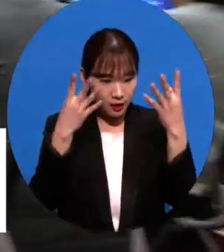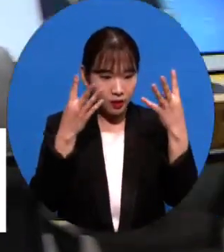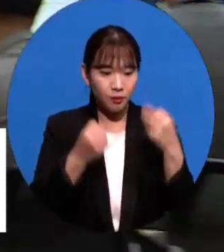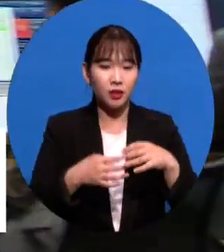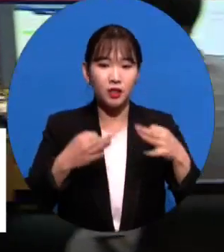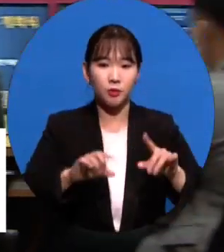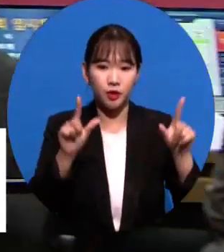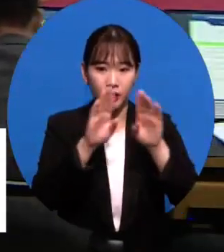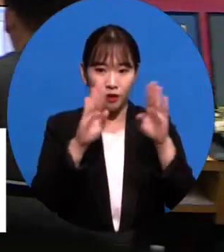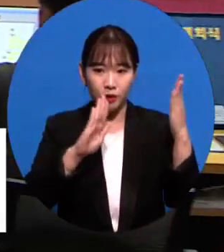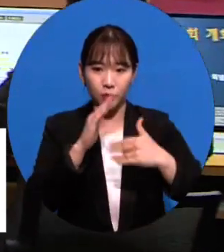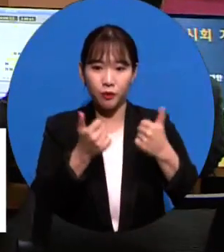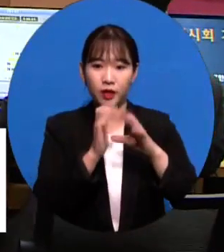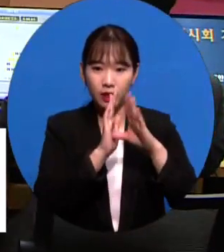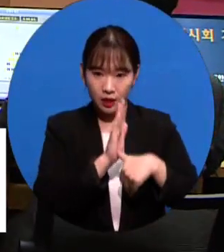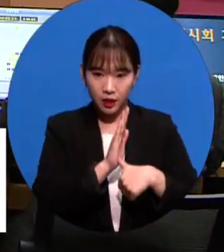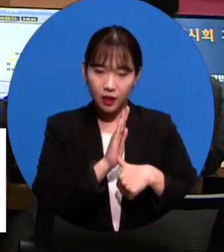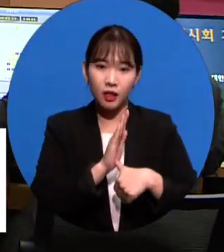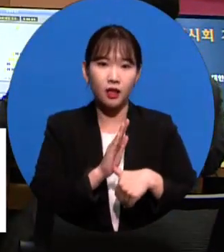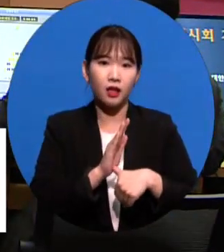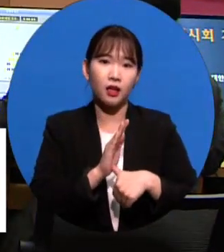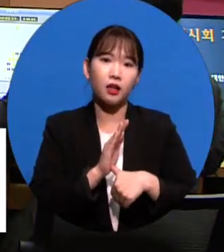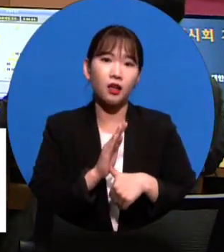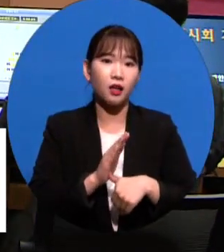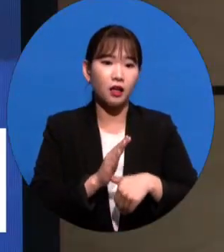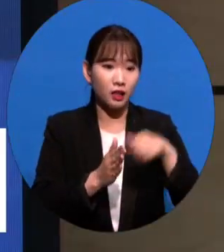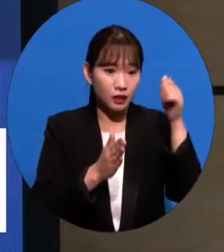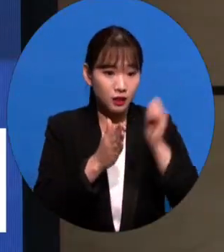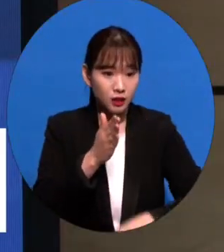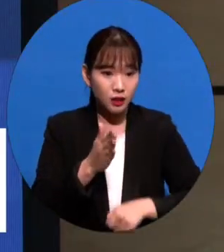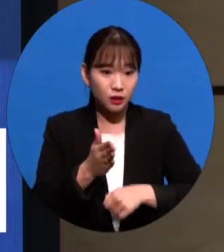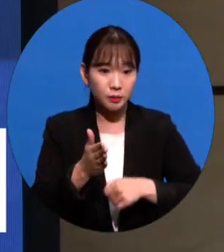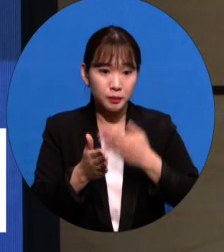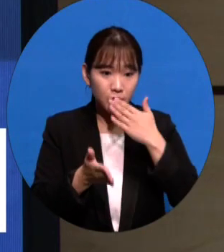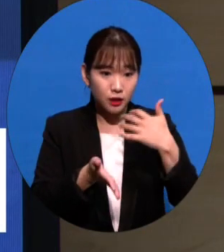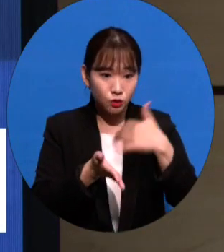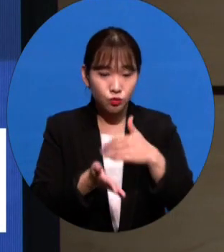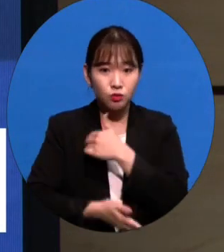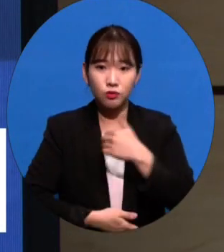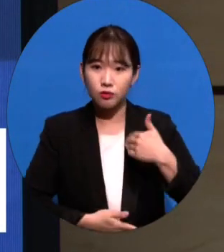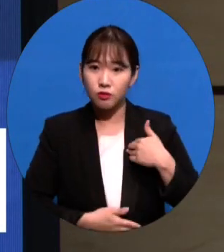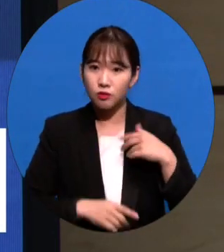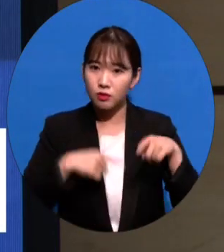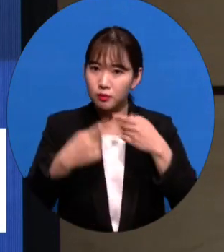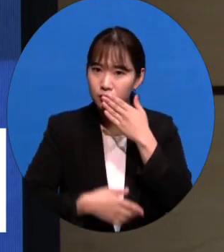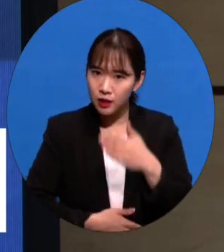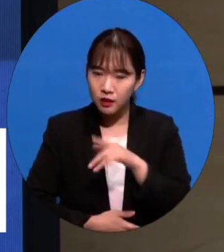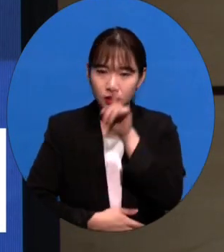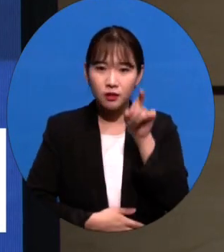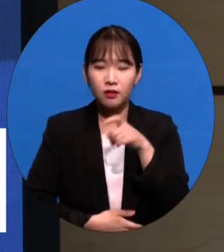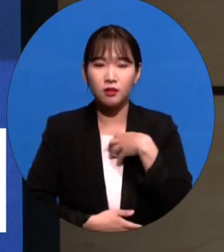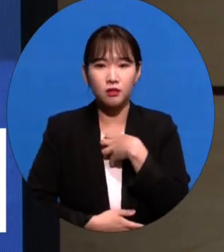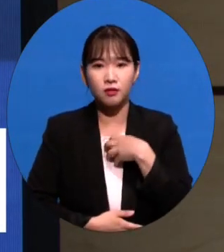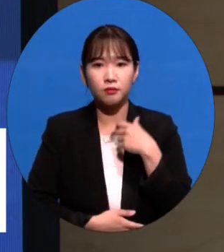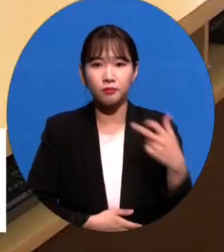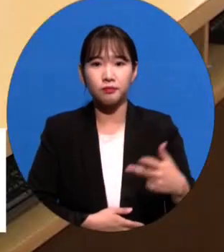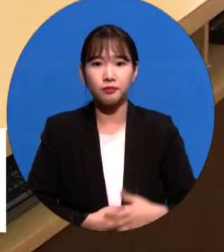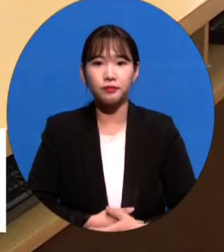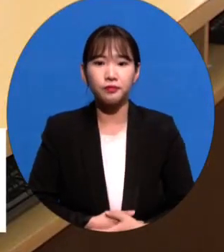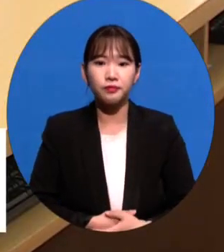금요일에 열리는 본회의에서 과연 의결 정족수를 여유롭게 채울 수 있겠냐는 우려가 만만치